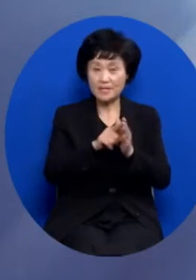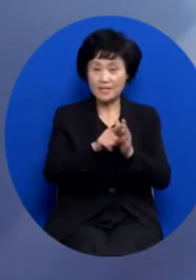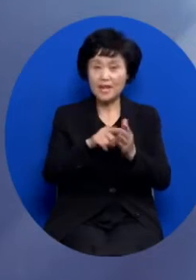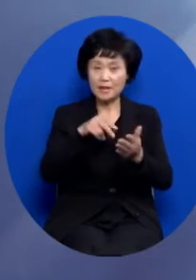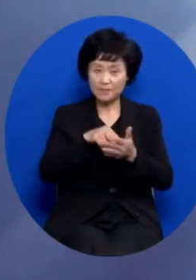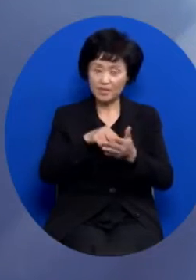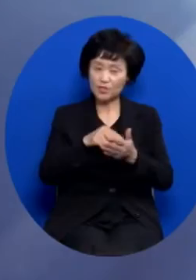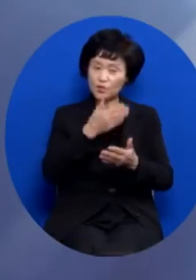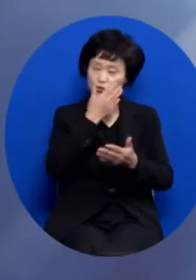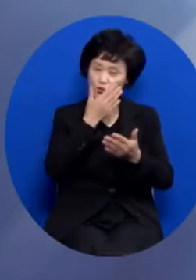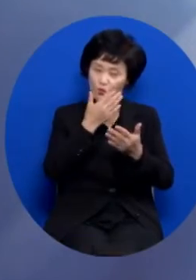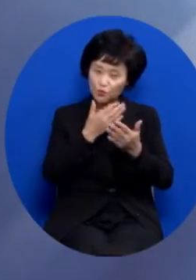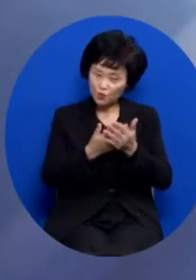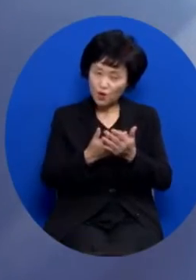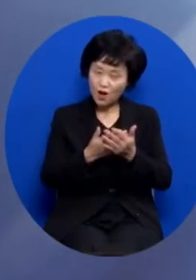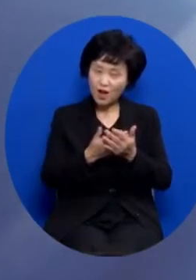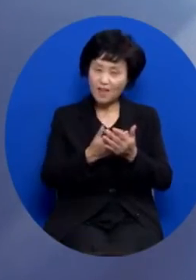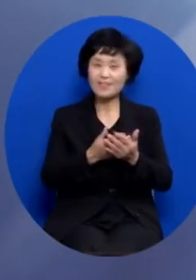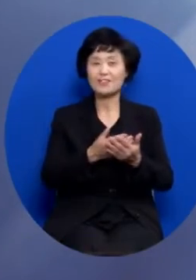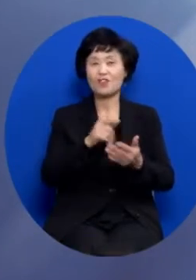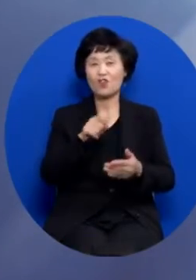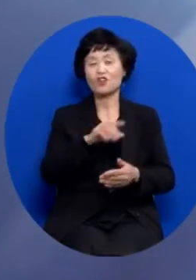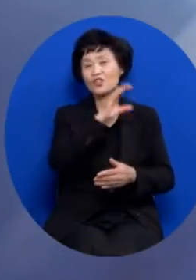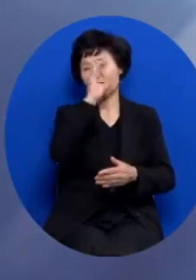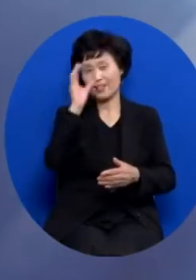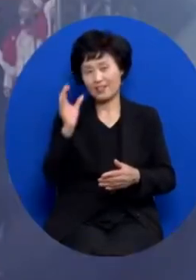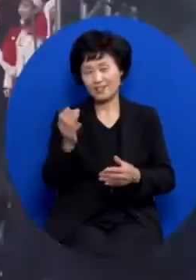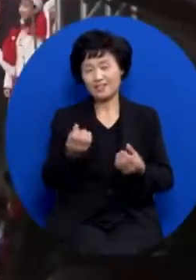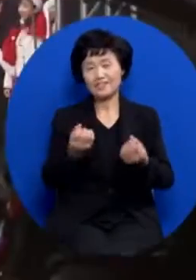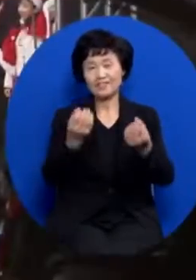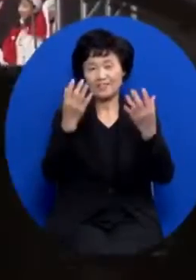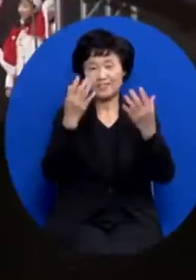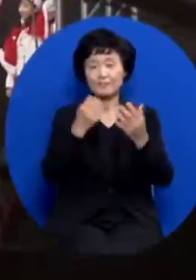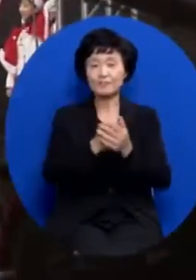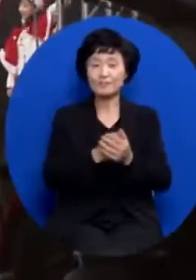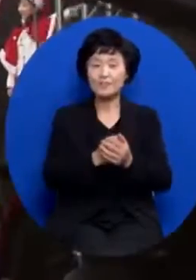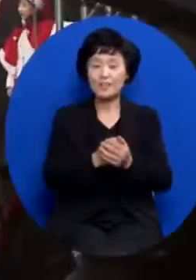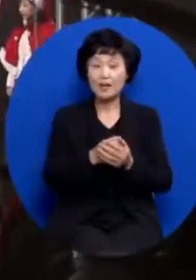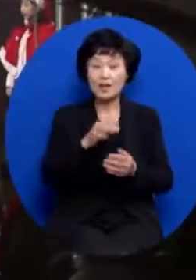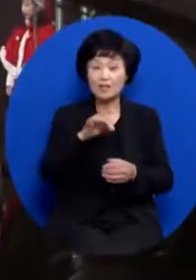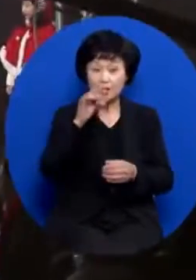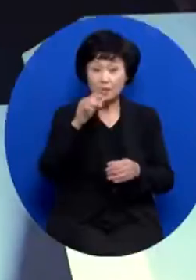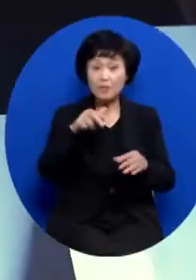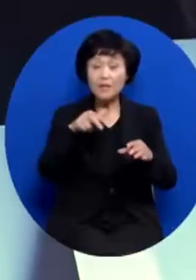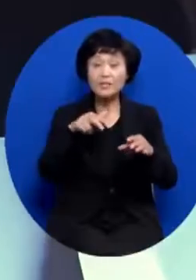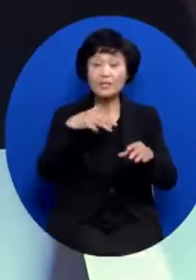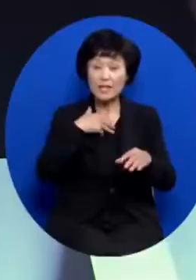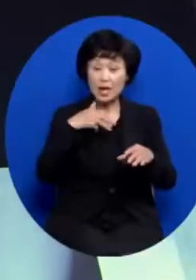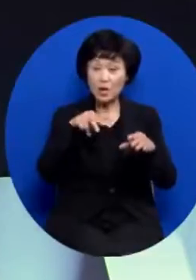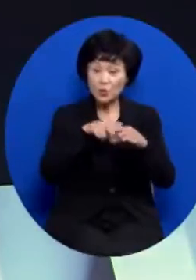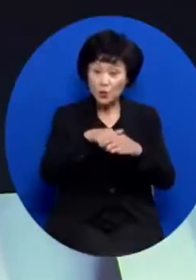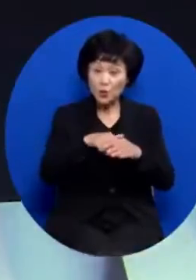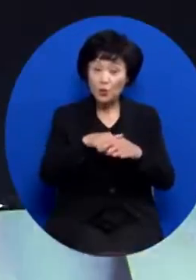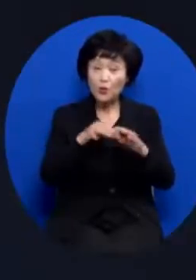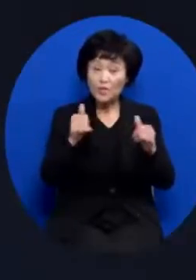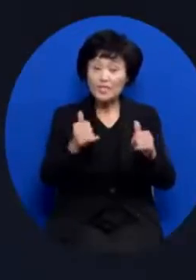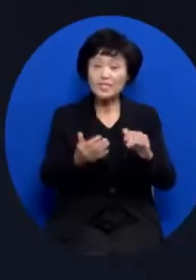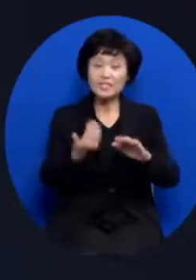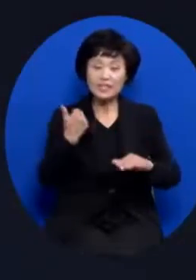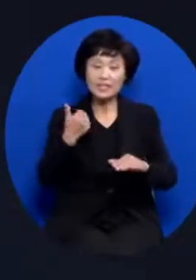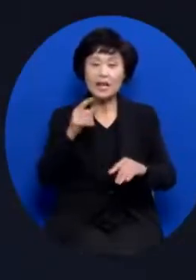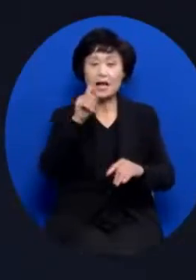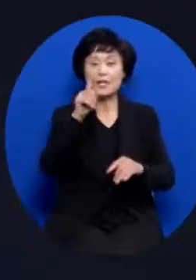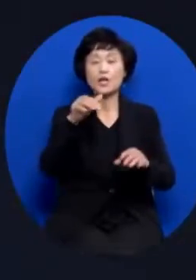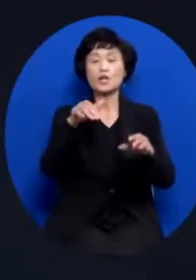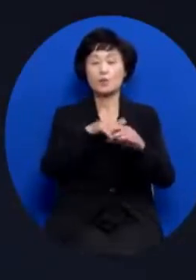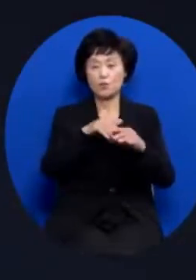매우 중요한 의미를 갖는 게 성탄절이지 않습니까? 그런 처음에 종교 이전에 하나의 문화, 그